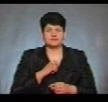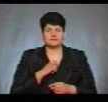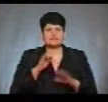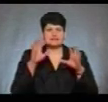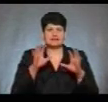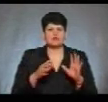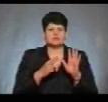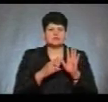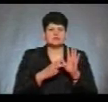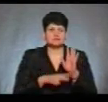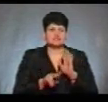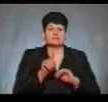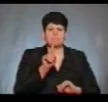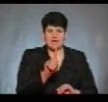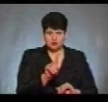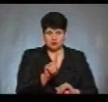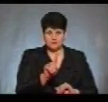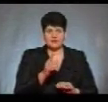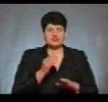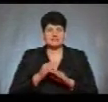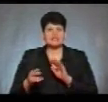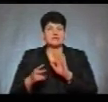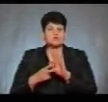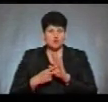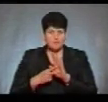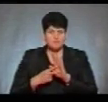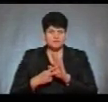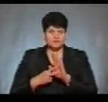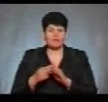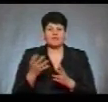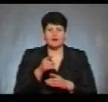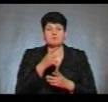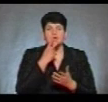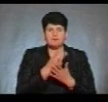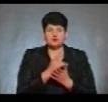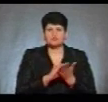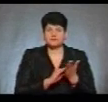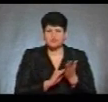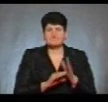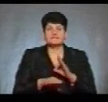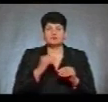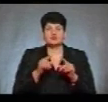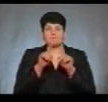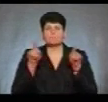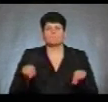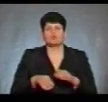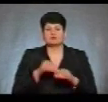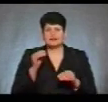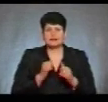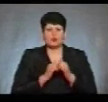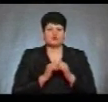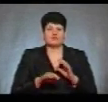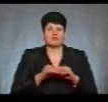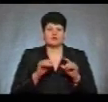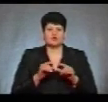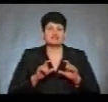статтею 71, частина 7, в якій передбачено наступне. Виборчі бюлетені для кожної виборчої